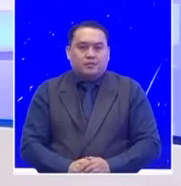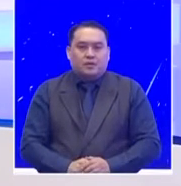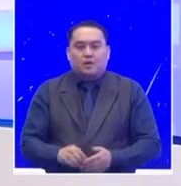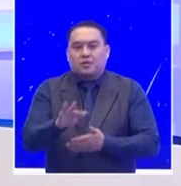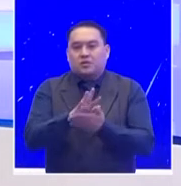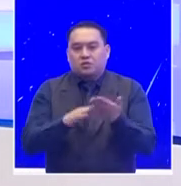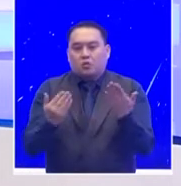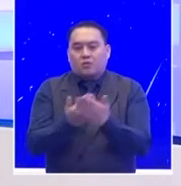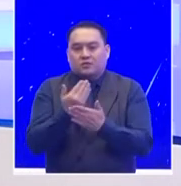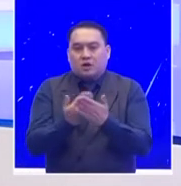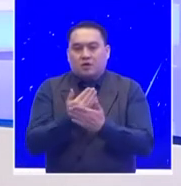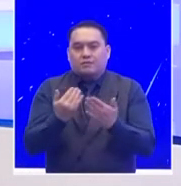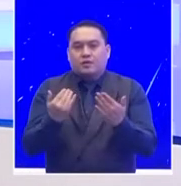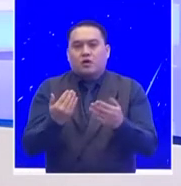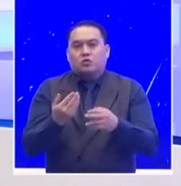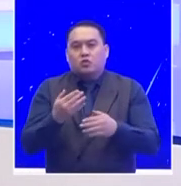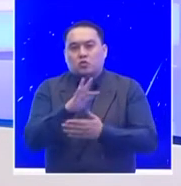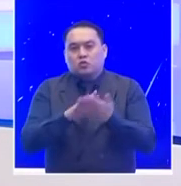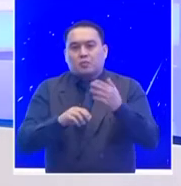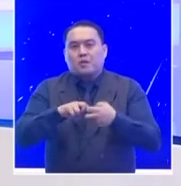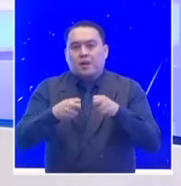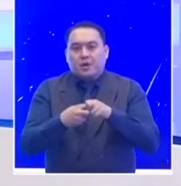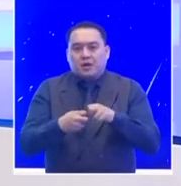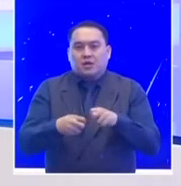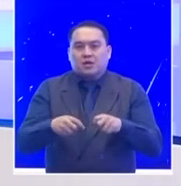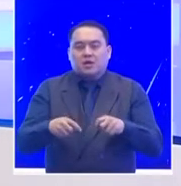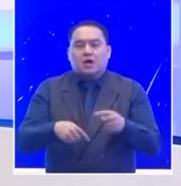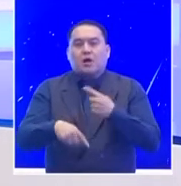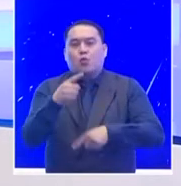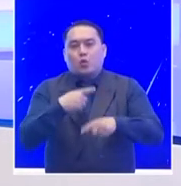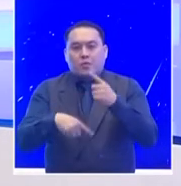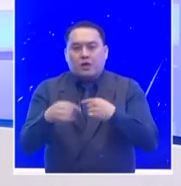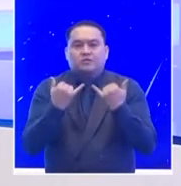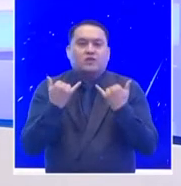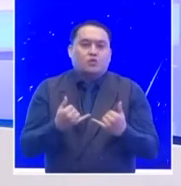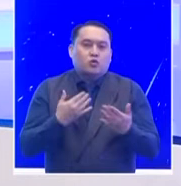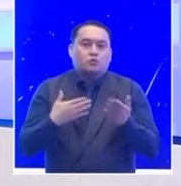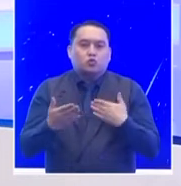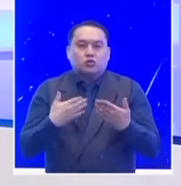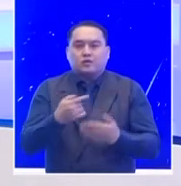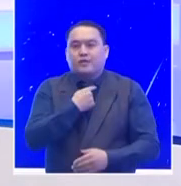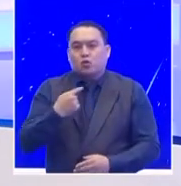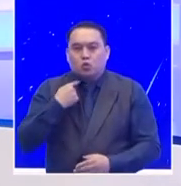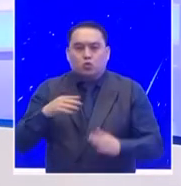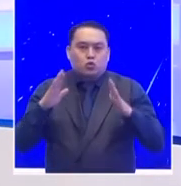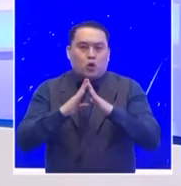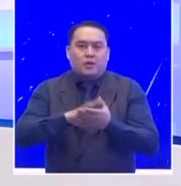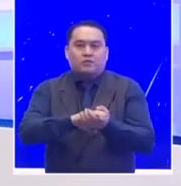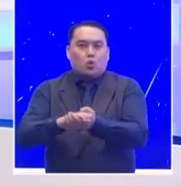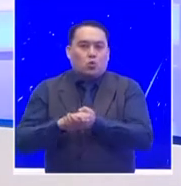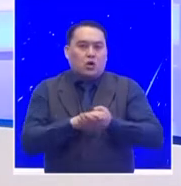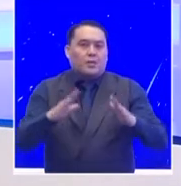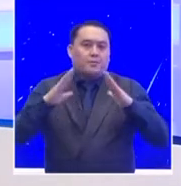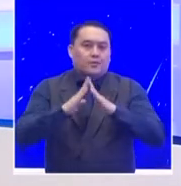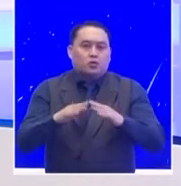Продолжаем выпуск. В гостях хорошо, а дома лучше. Проблема репатриации обсуждали сегодня в областном центре. На базе Дома дружбы